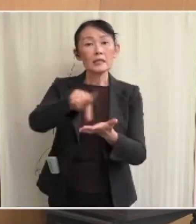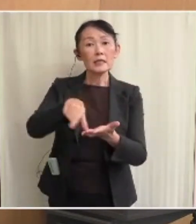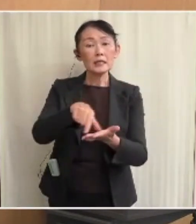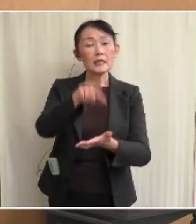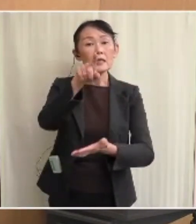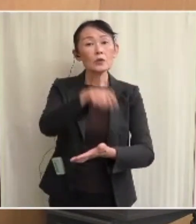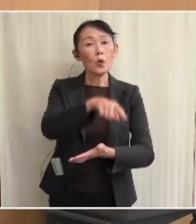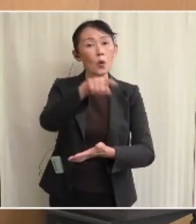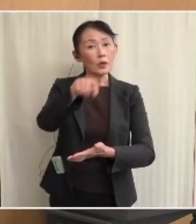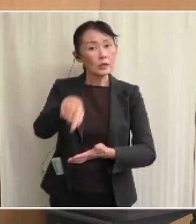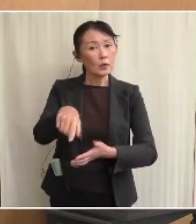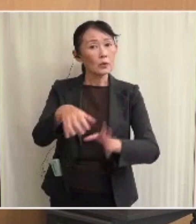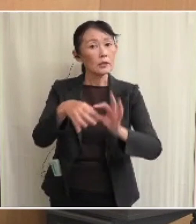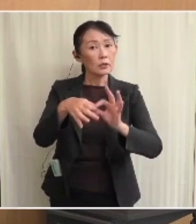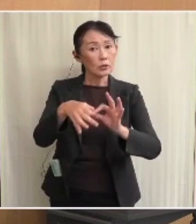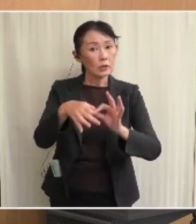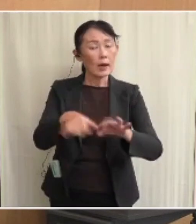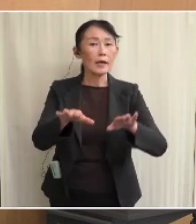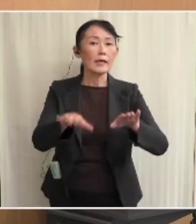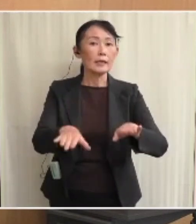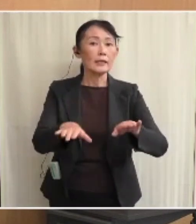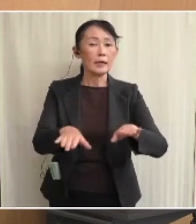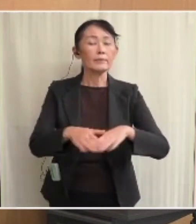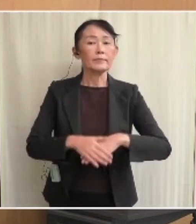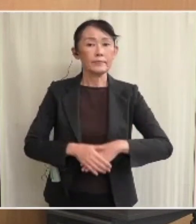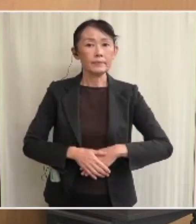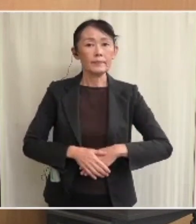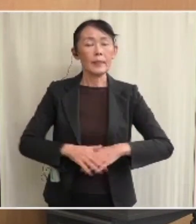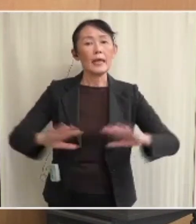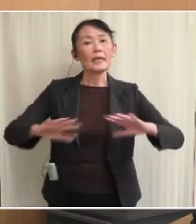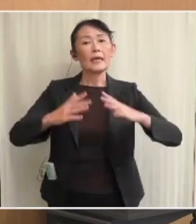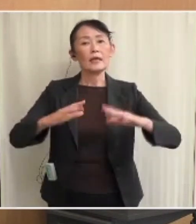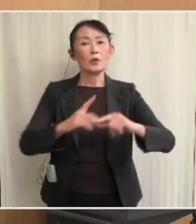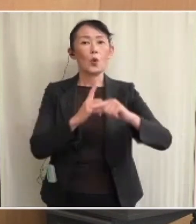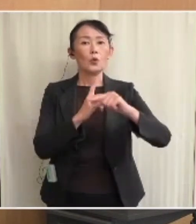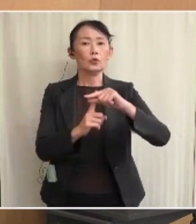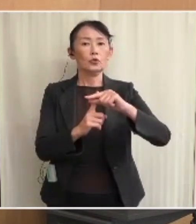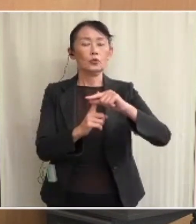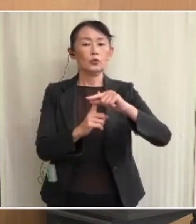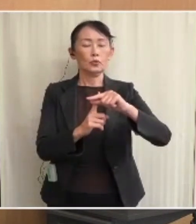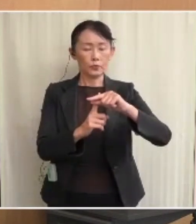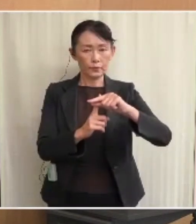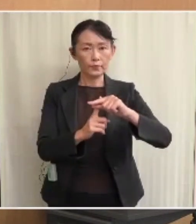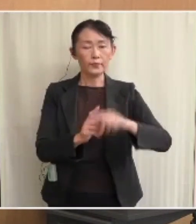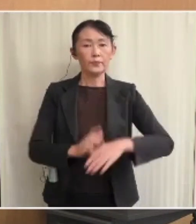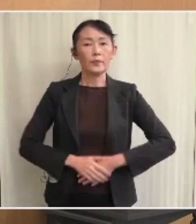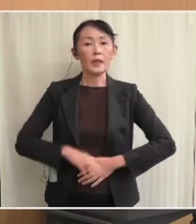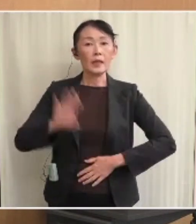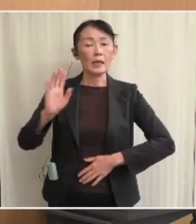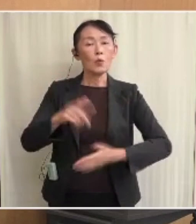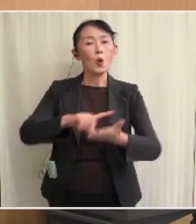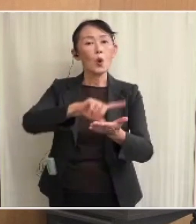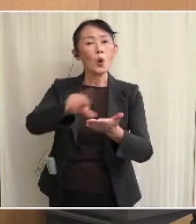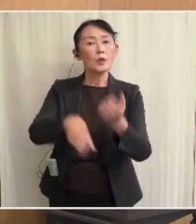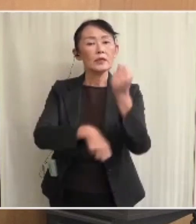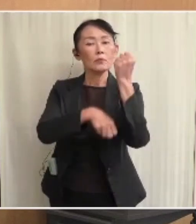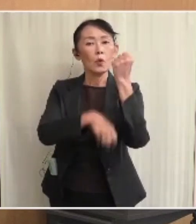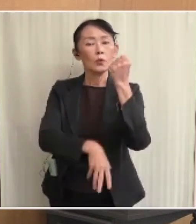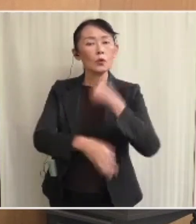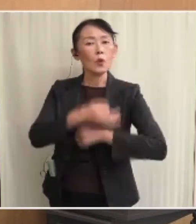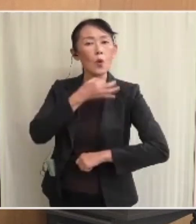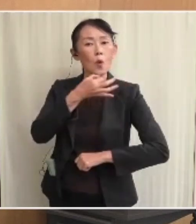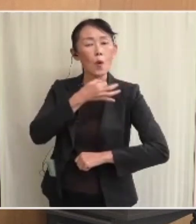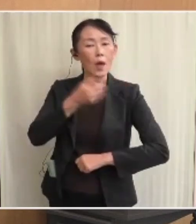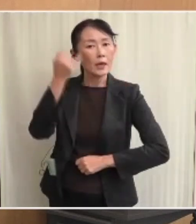の方につきましてはですね、現在まだ検討中というところであります。ただやはりその地元の声をですね、しっか